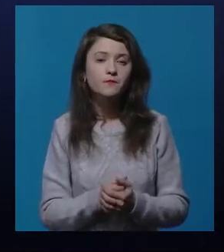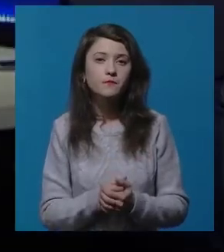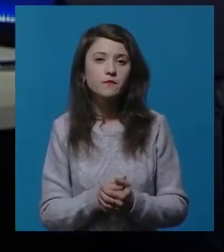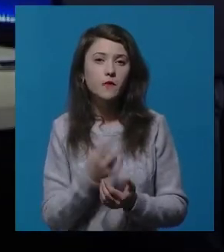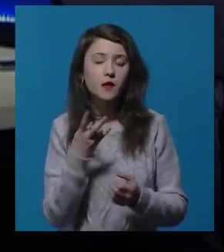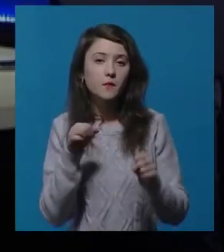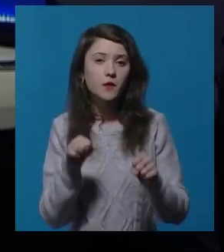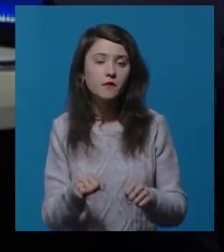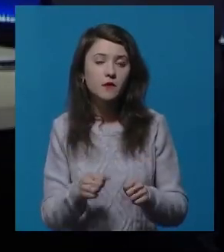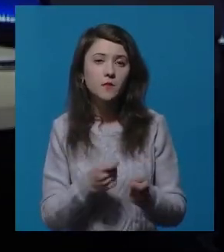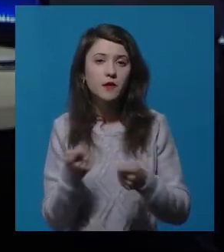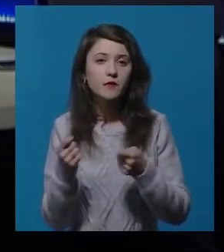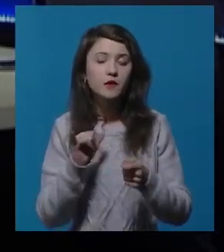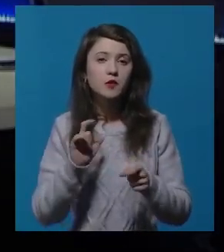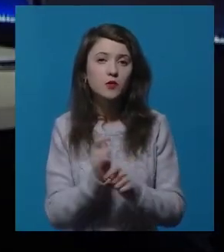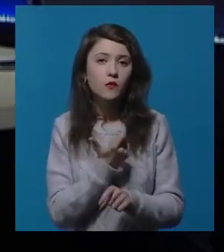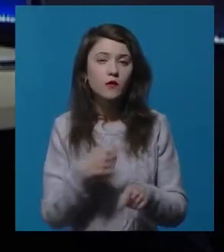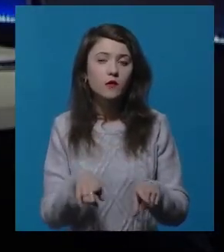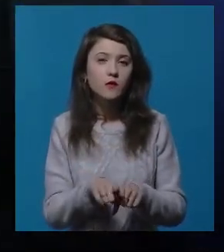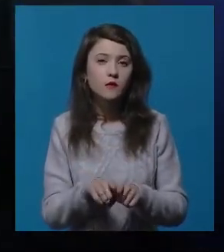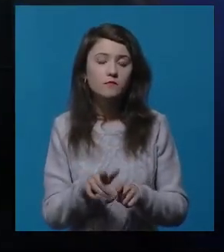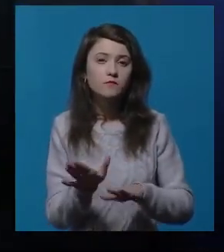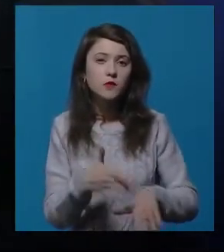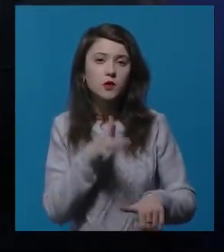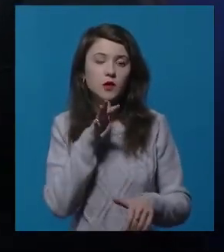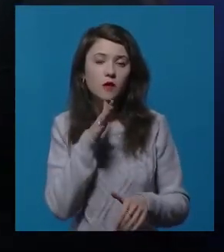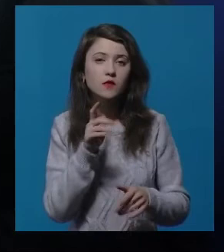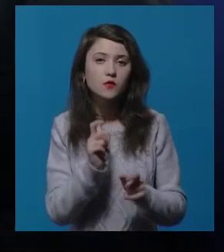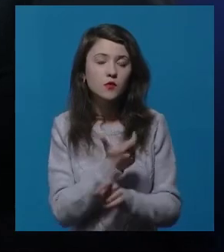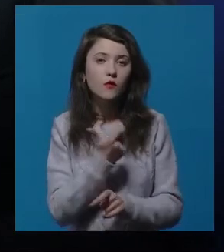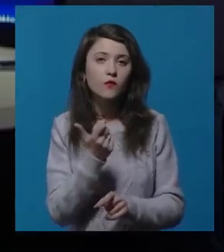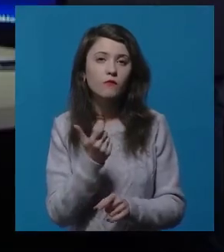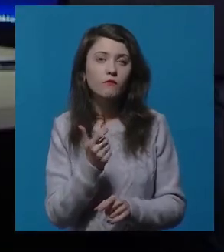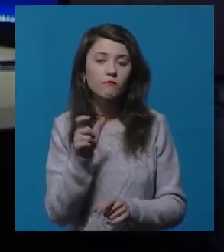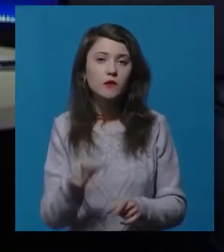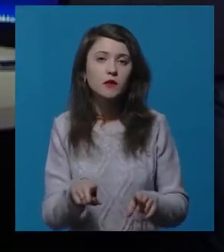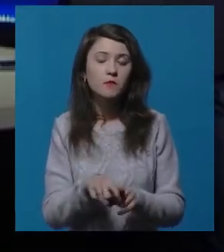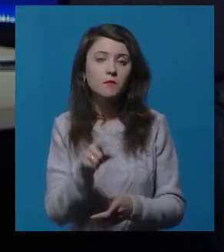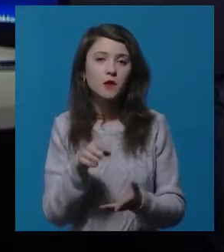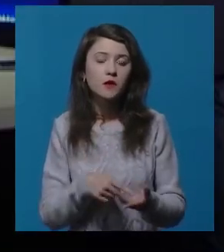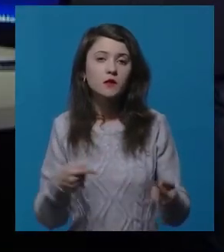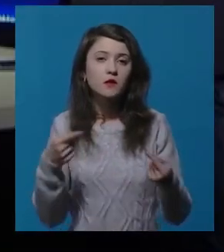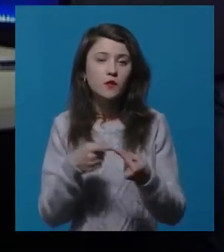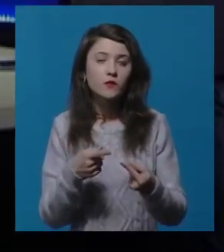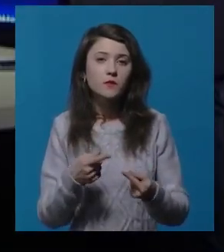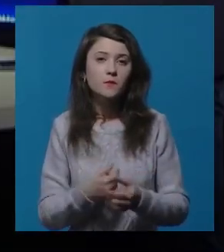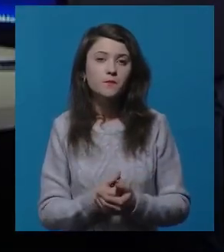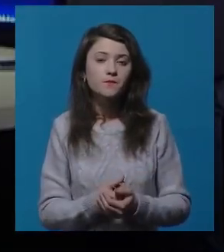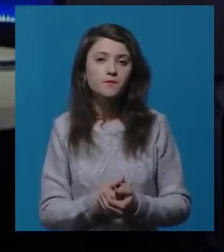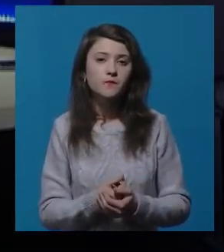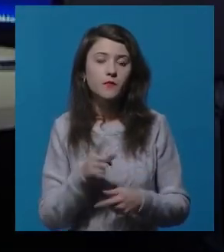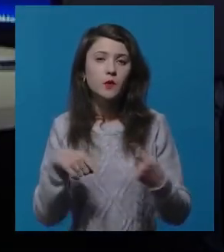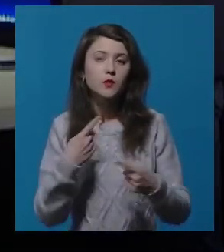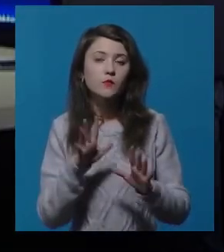дії перевізника. І знову ж таки пройшов певний час, там рік, і знову він з таким питанням стикнувся. І в слідуючому